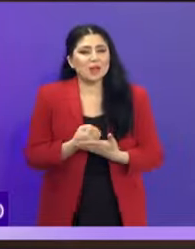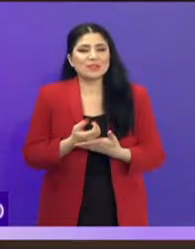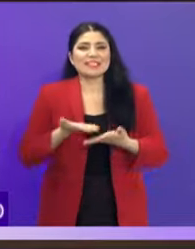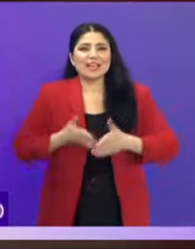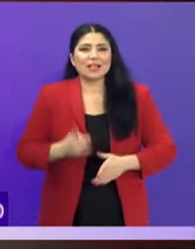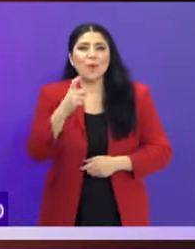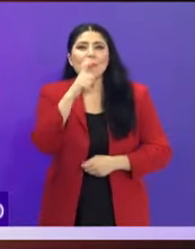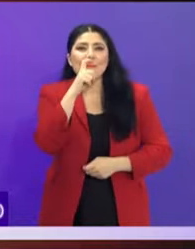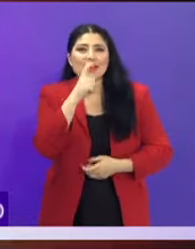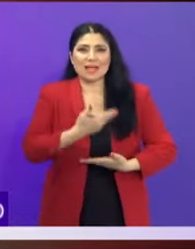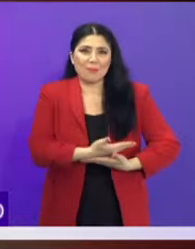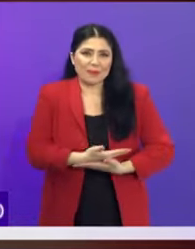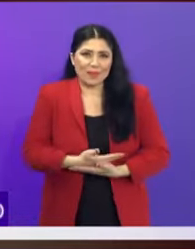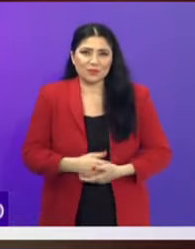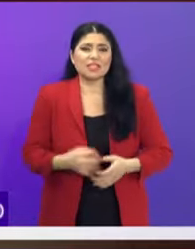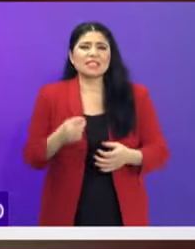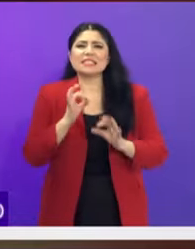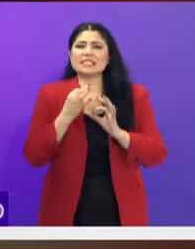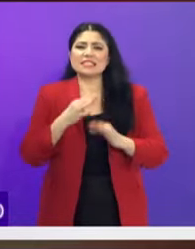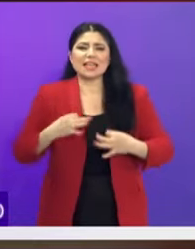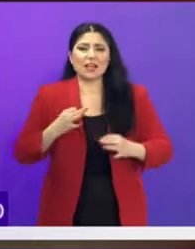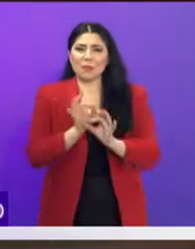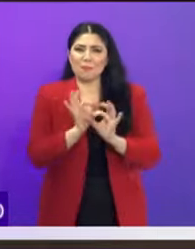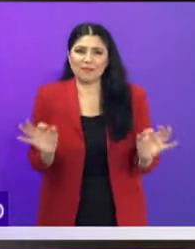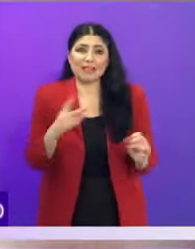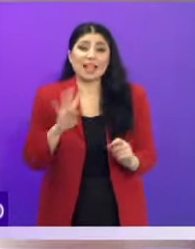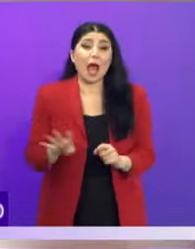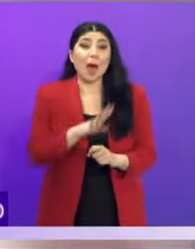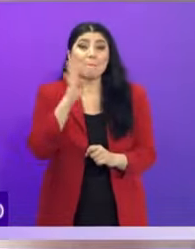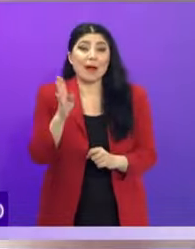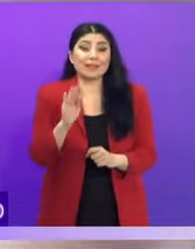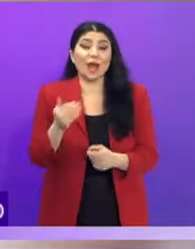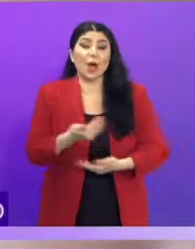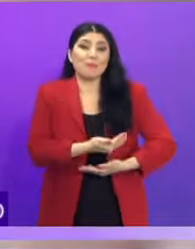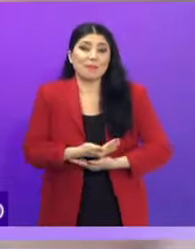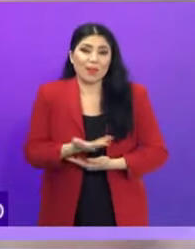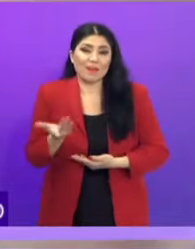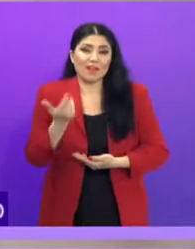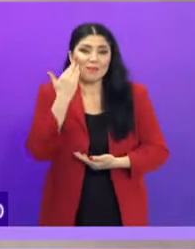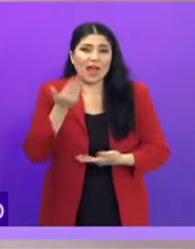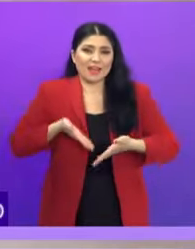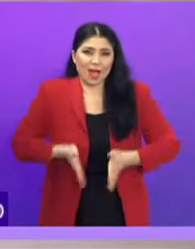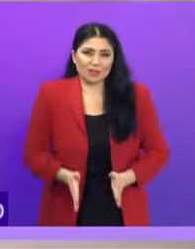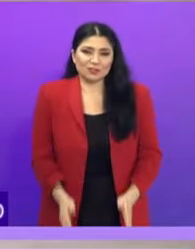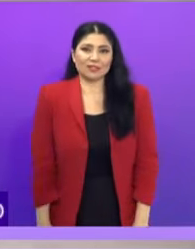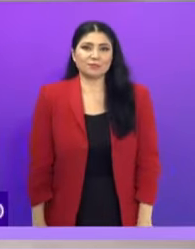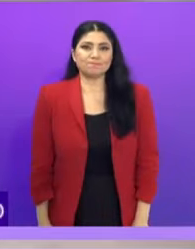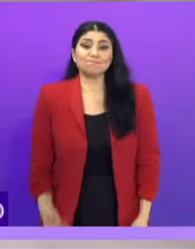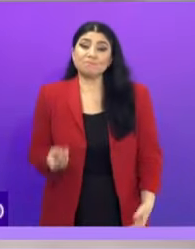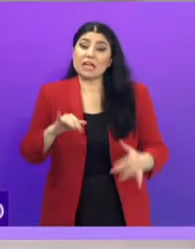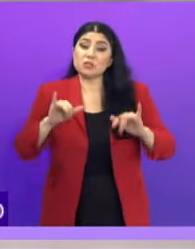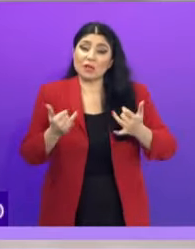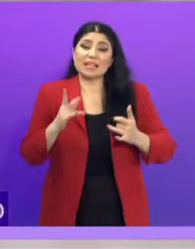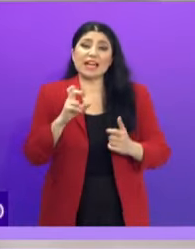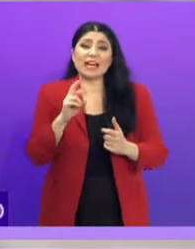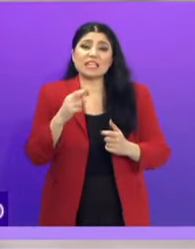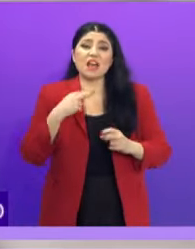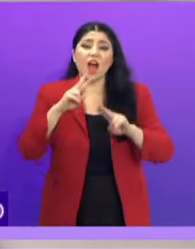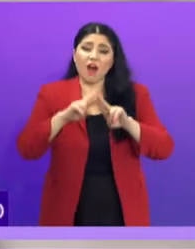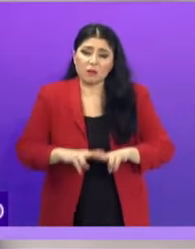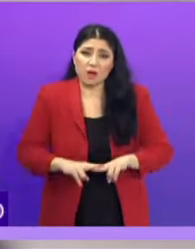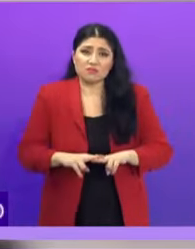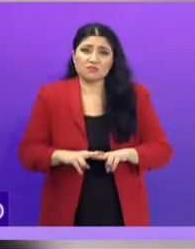lume un băiețel perfect sănătos. Este la a patra naștere. Însă situația de criză nu s-a oprit acolo,